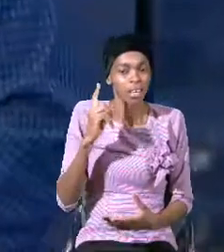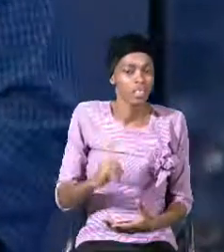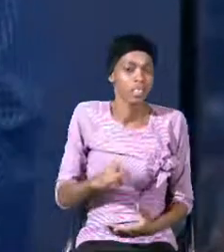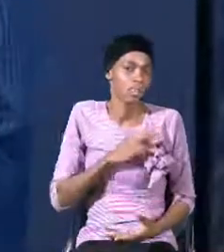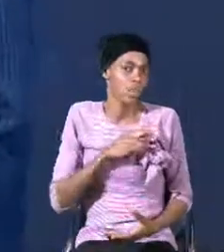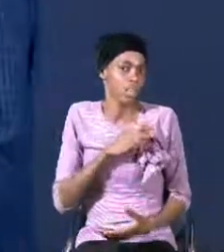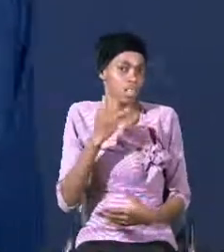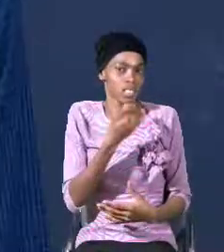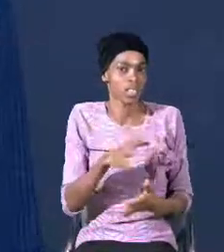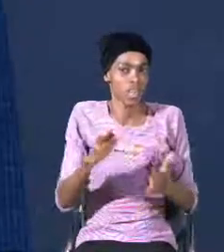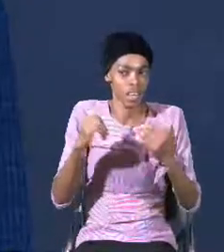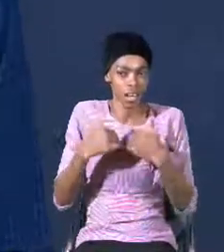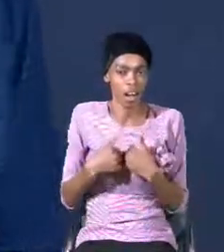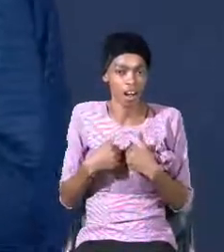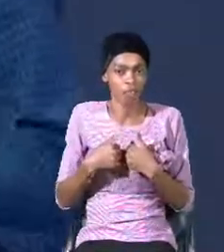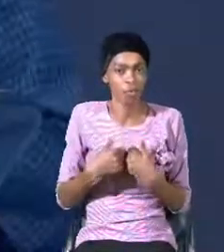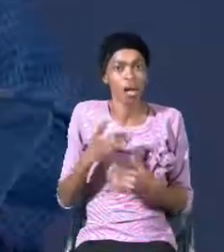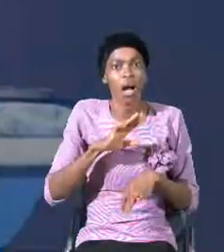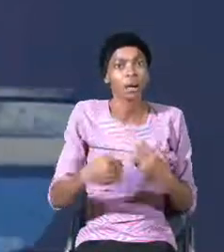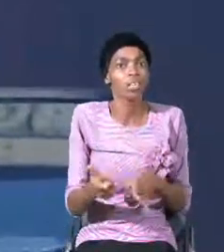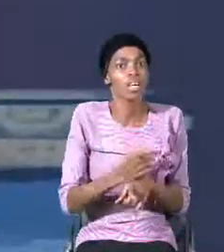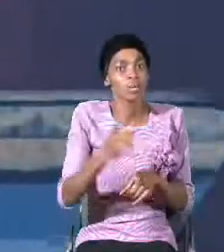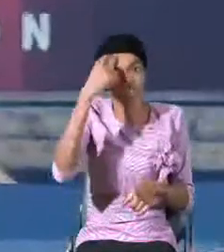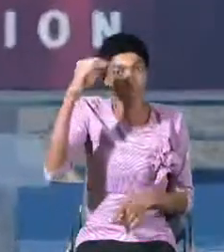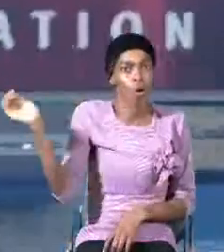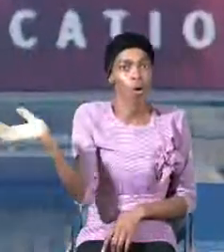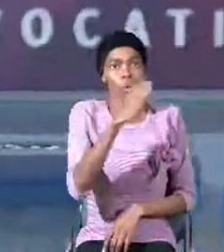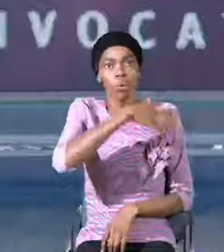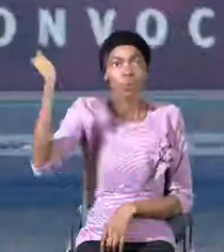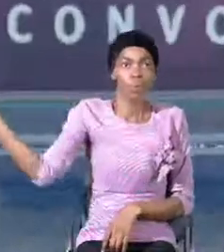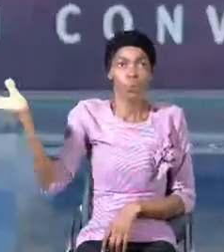ont. Comment ils ont travaillé pour le vent